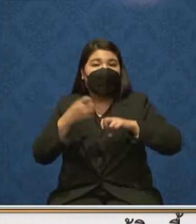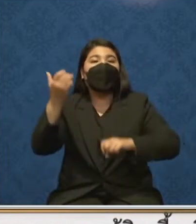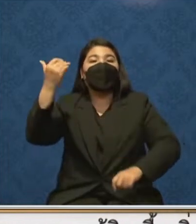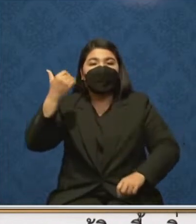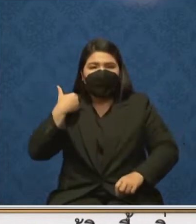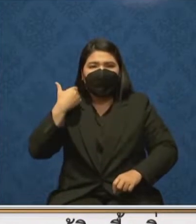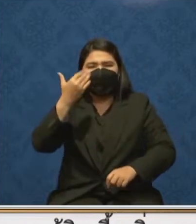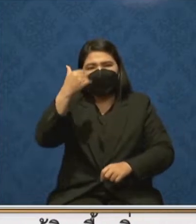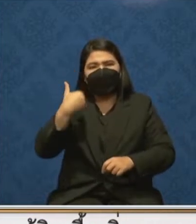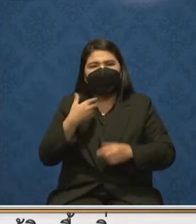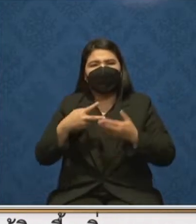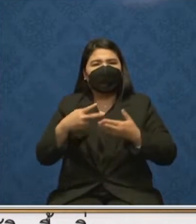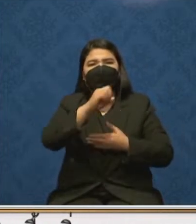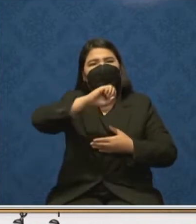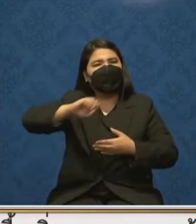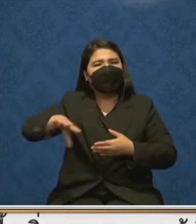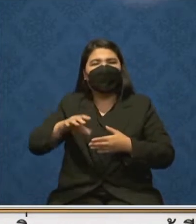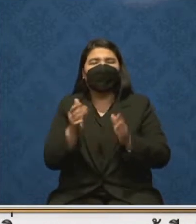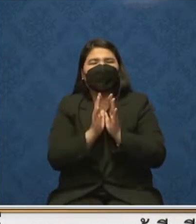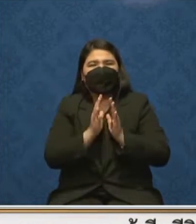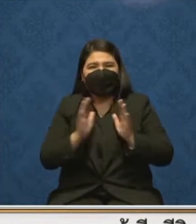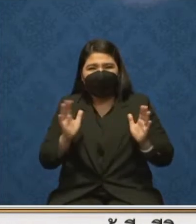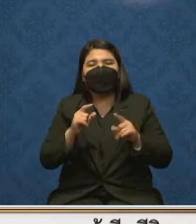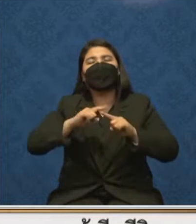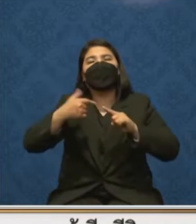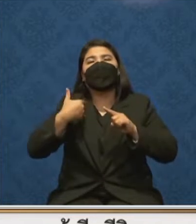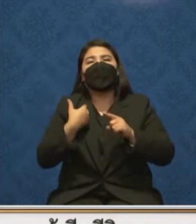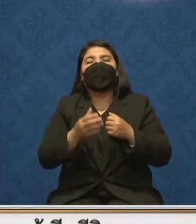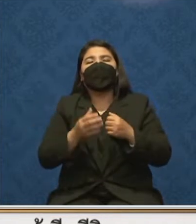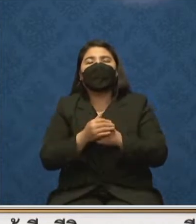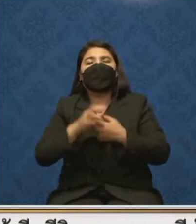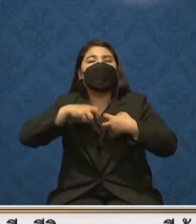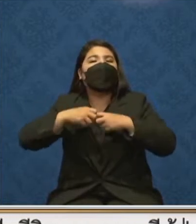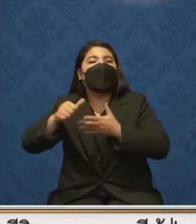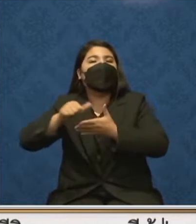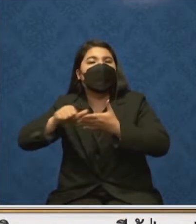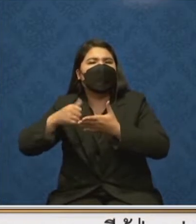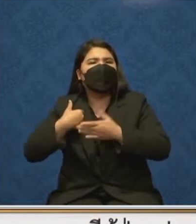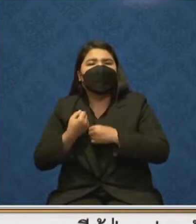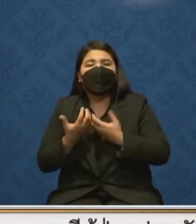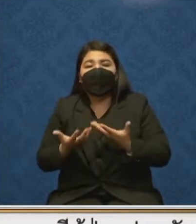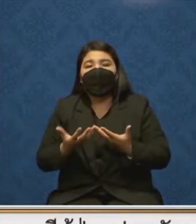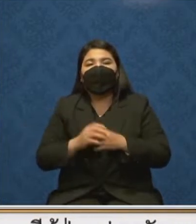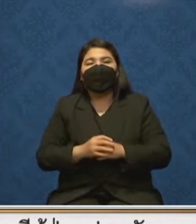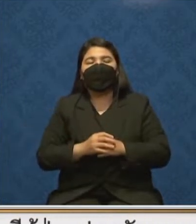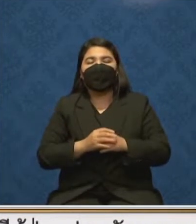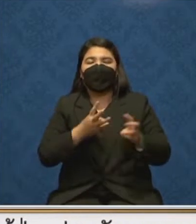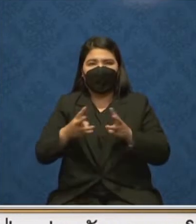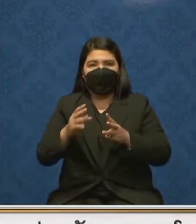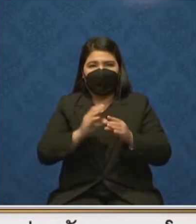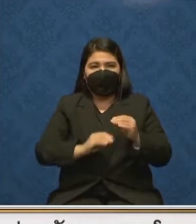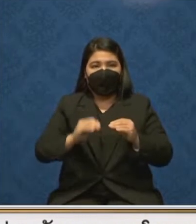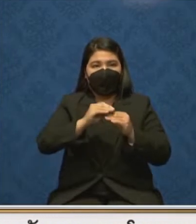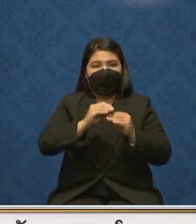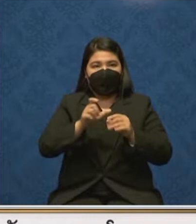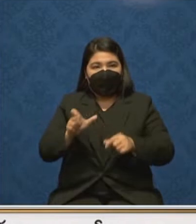แต่เยอะเกินไปแต่าเราจะทำยัไใหจะแ้บปัหารที่ได้มอยู่แค่ต้เพิ่มแท้งสีเท